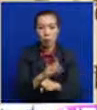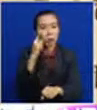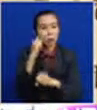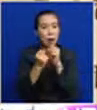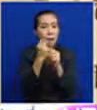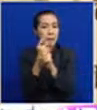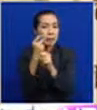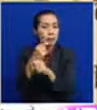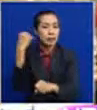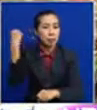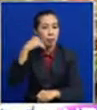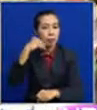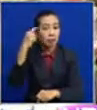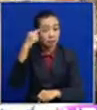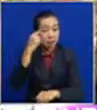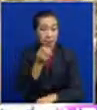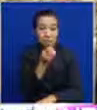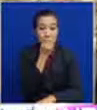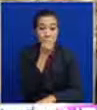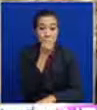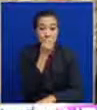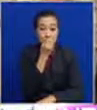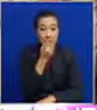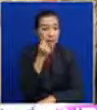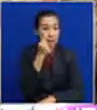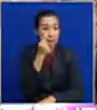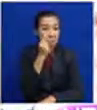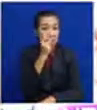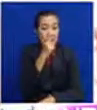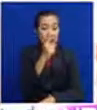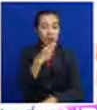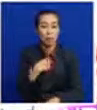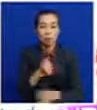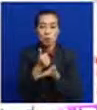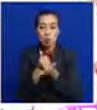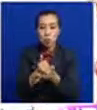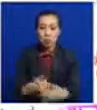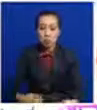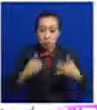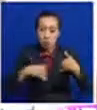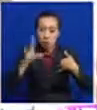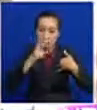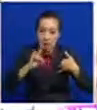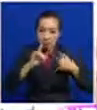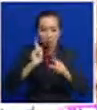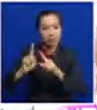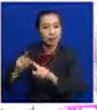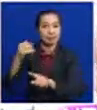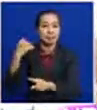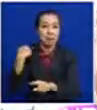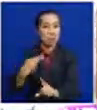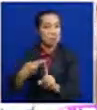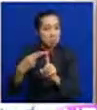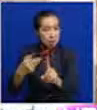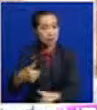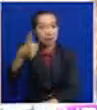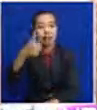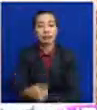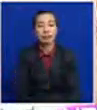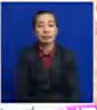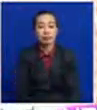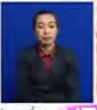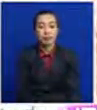ะว่ากินเจ1มื้อช่วยได้หมื่นชีวิตได้กุศลทั้งผู้กินแล้วก็ชีวิตสัตว์ต่างๆด้วยเจ้าหน้าที่สำนักงานสาธาร